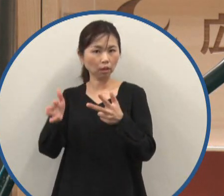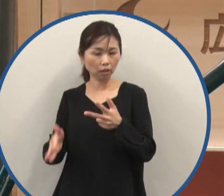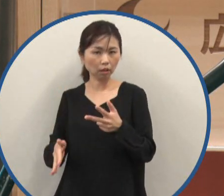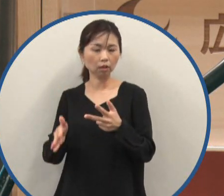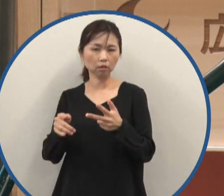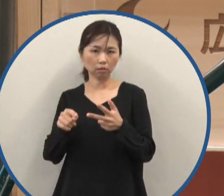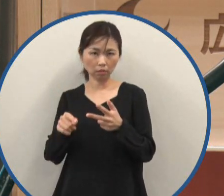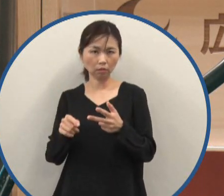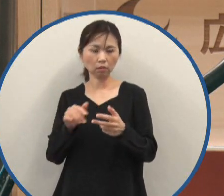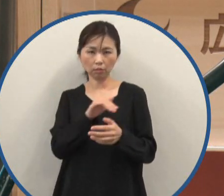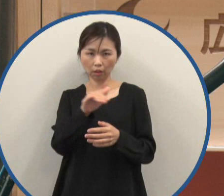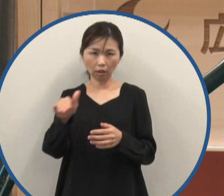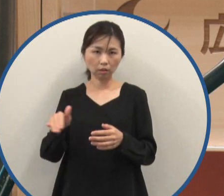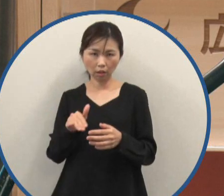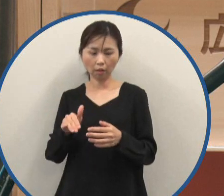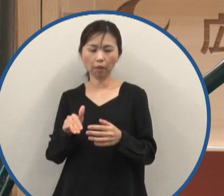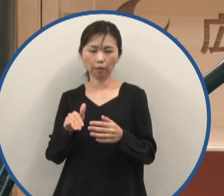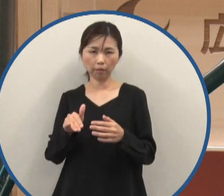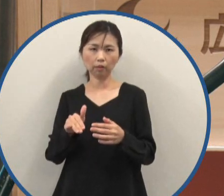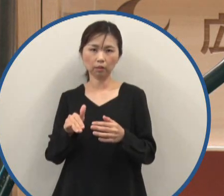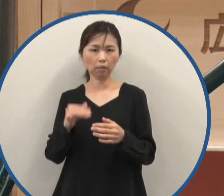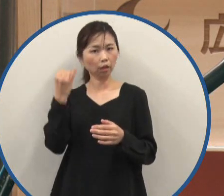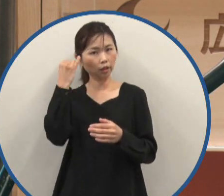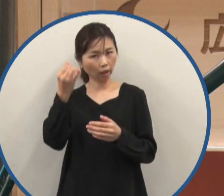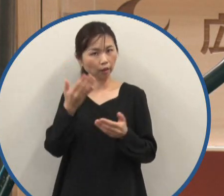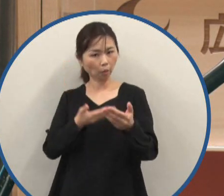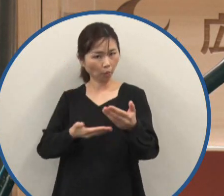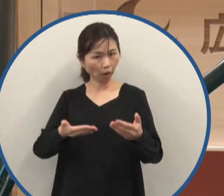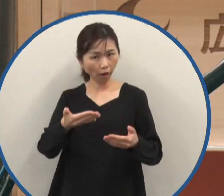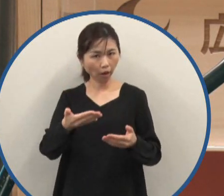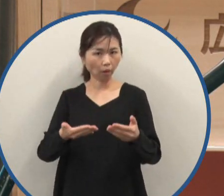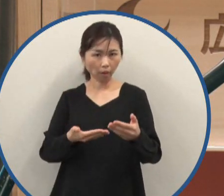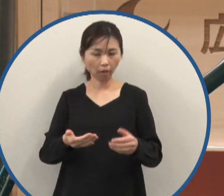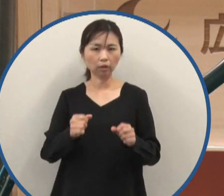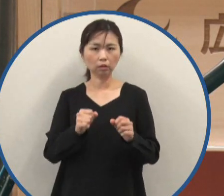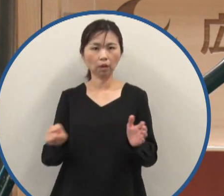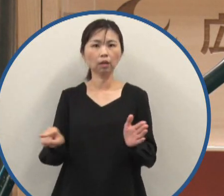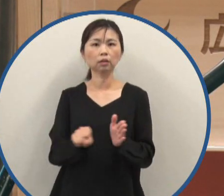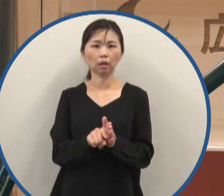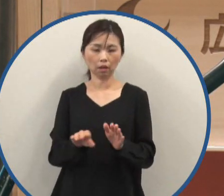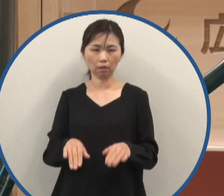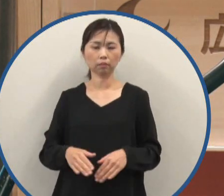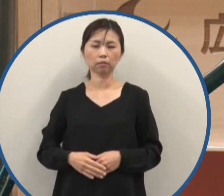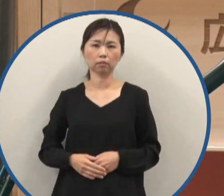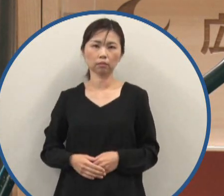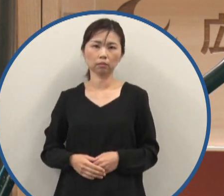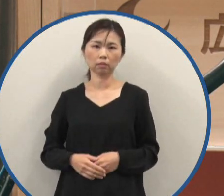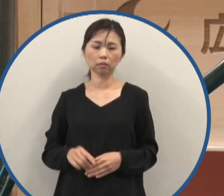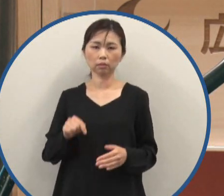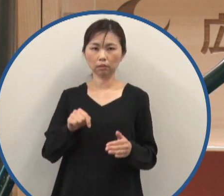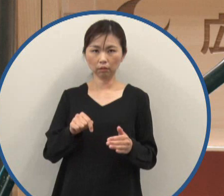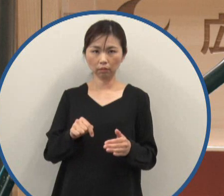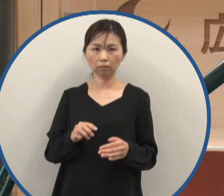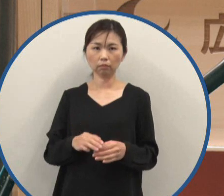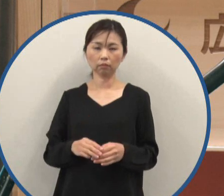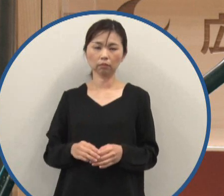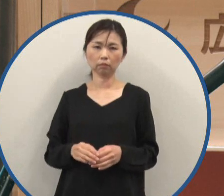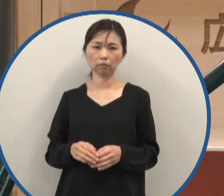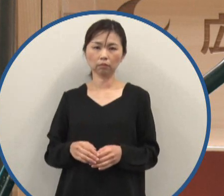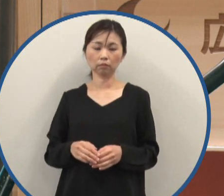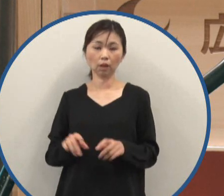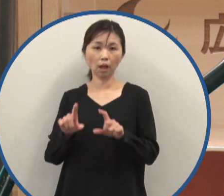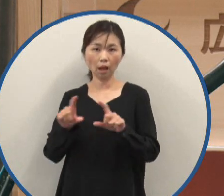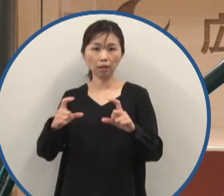とはですね、まあ、密に意見交換をしてきました。でそういう中で今回は平